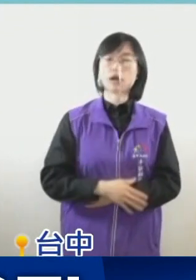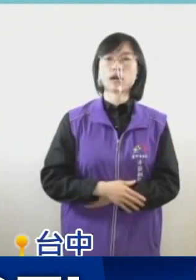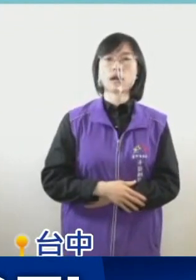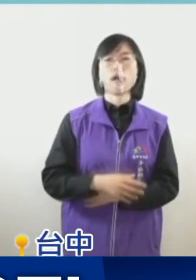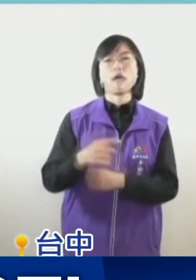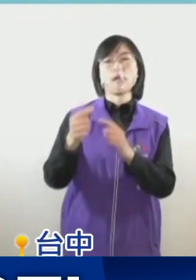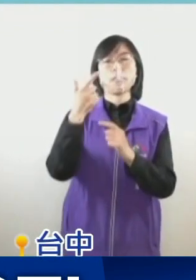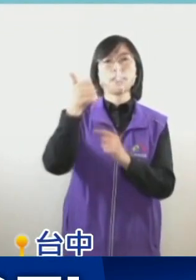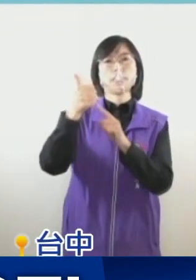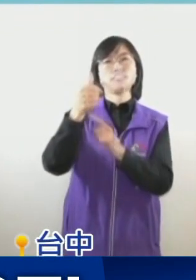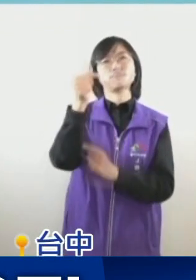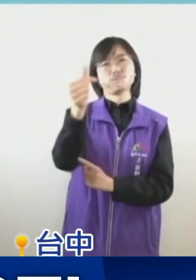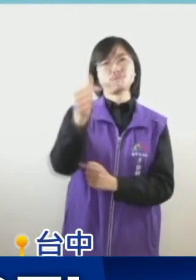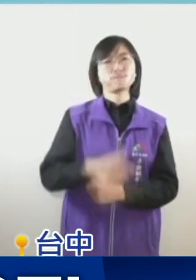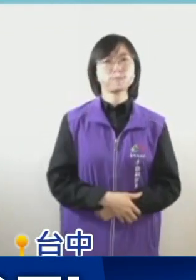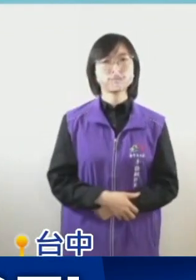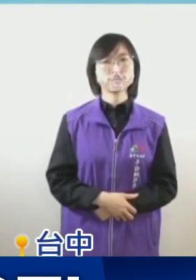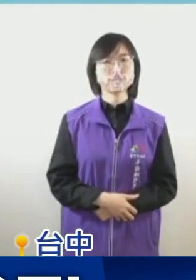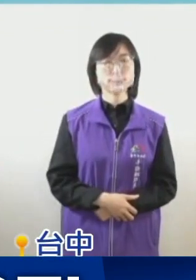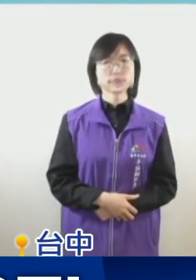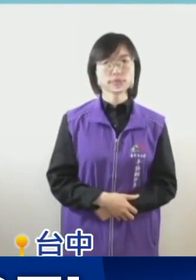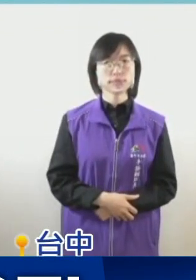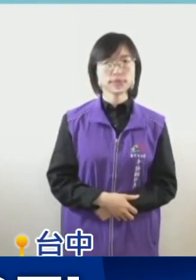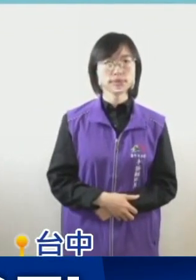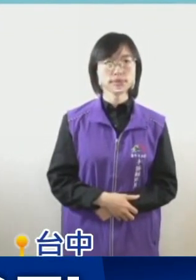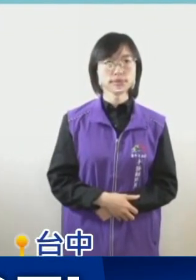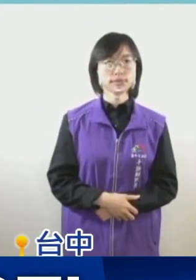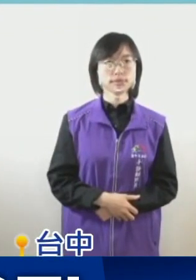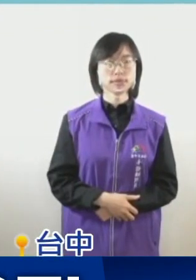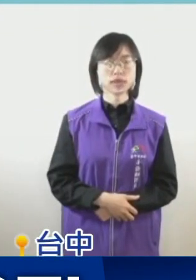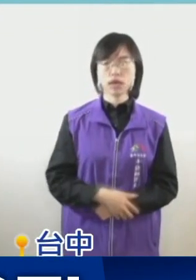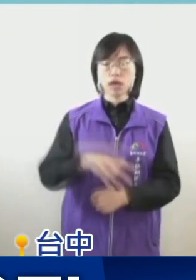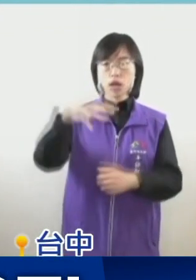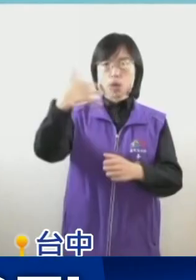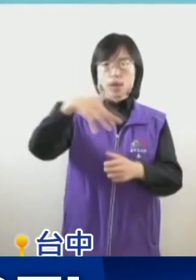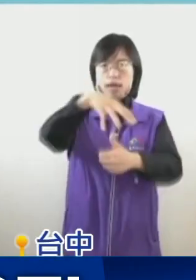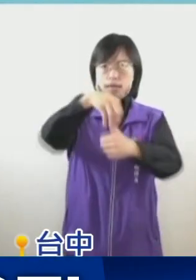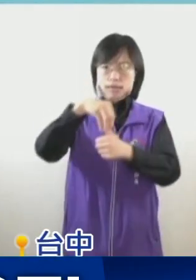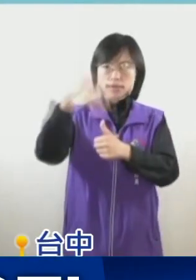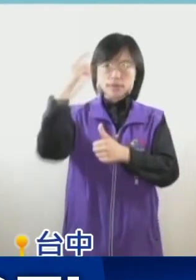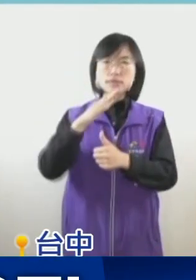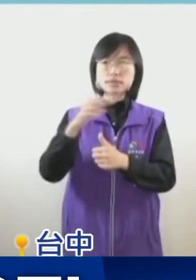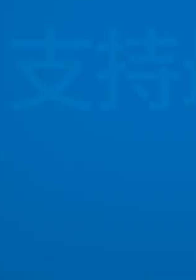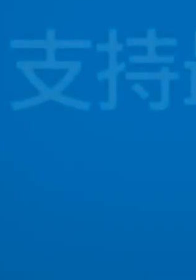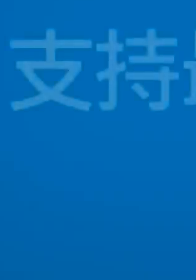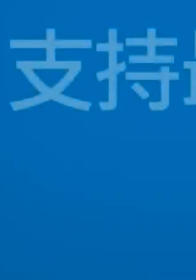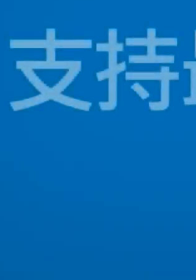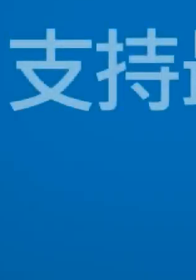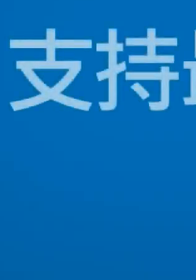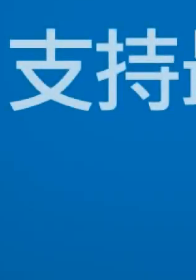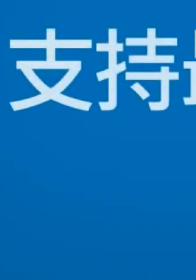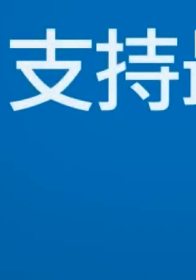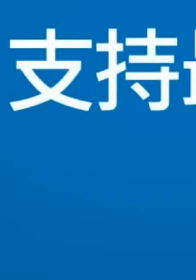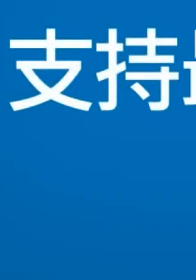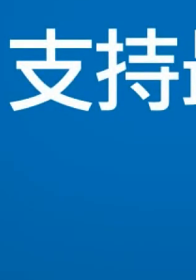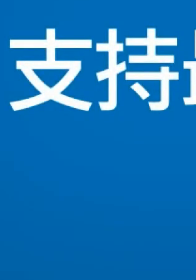也确诊阳性。不过目前。大家可以看到写未领的意思就是中央还没有给编号。